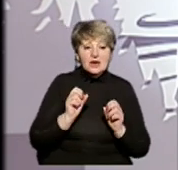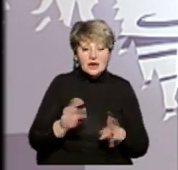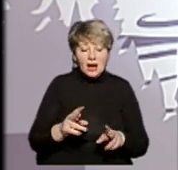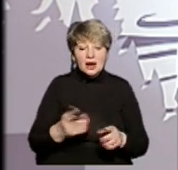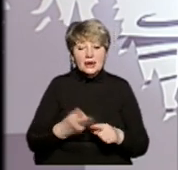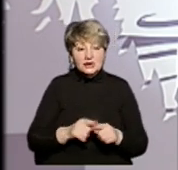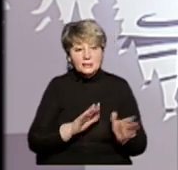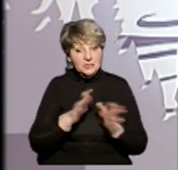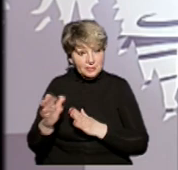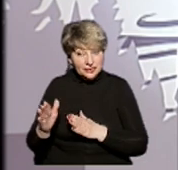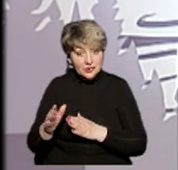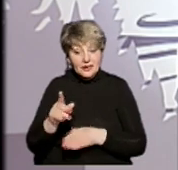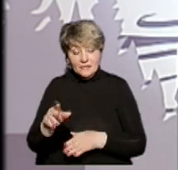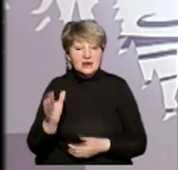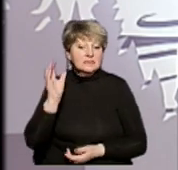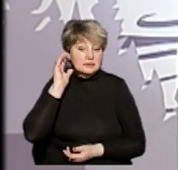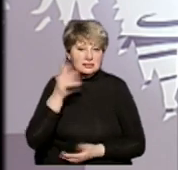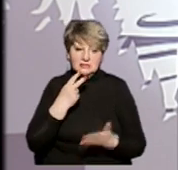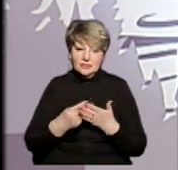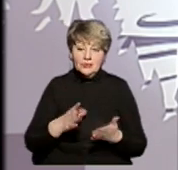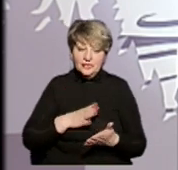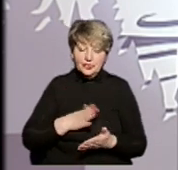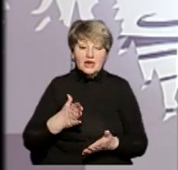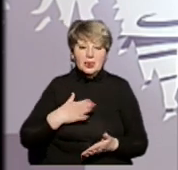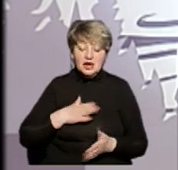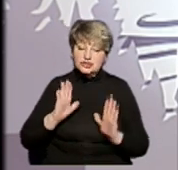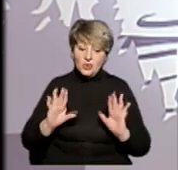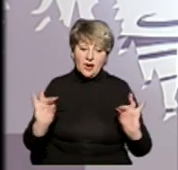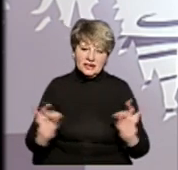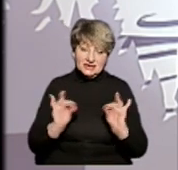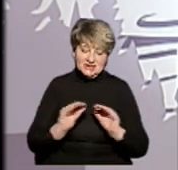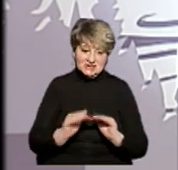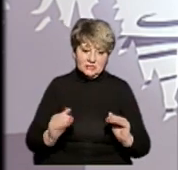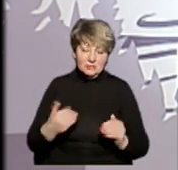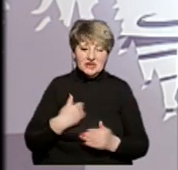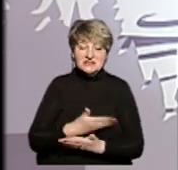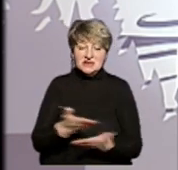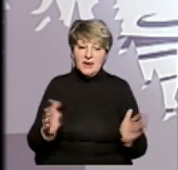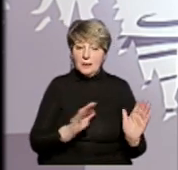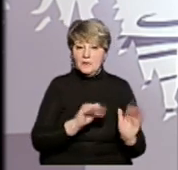ви щойно почули, тож не зволікайте. Наші освітяни діють тільки в інтересах дітей. Я